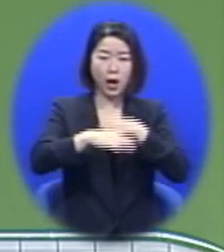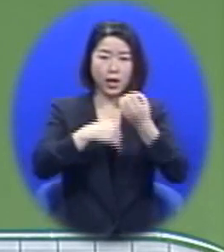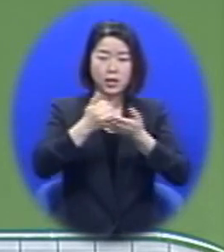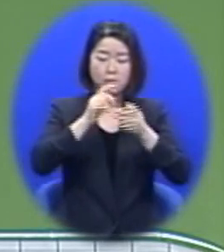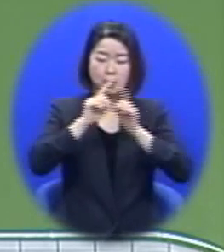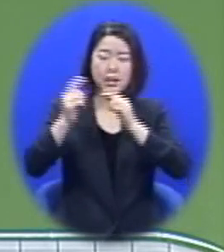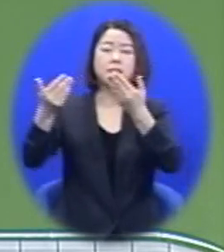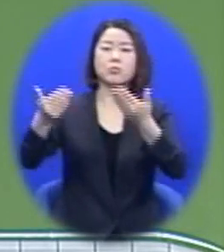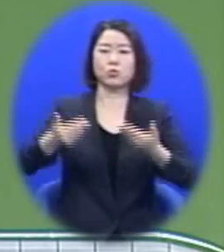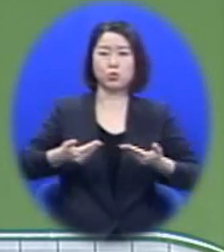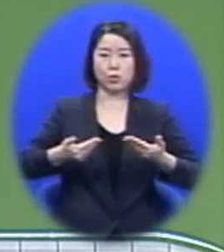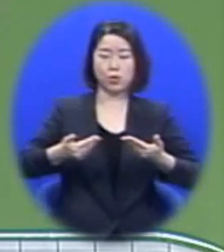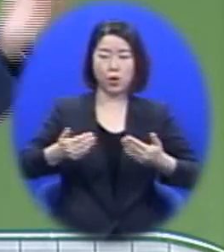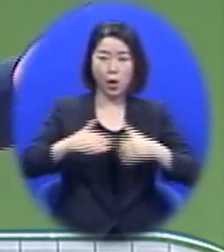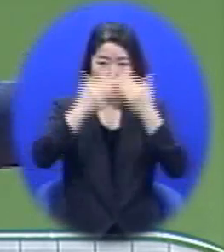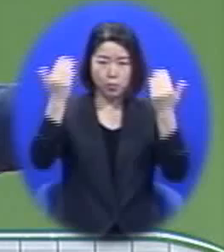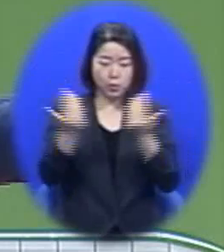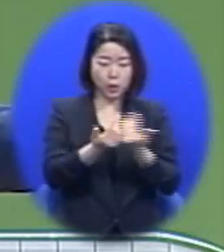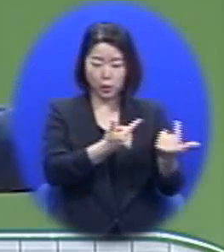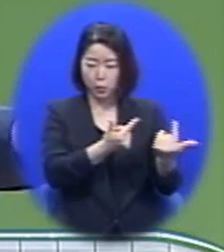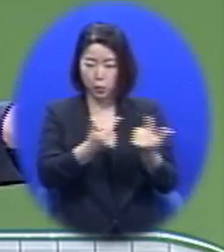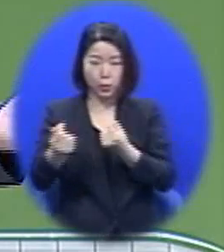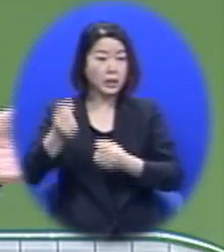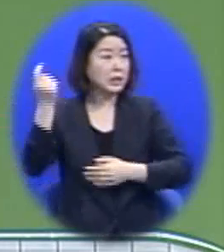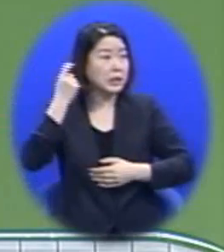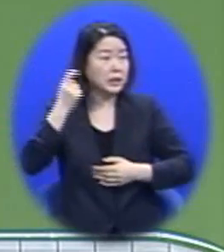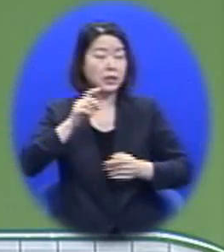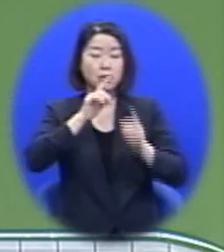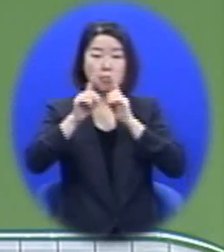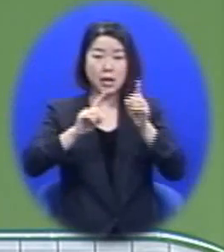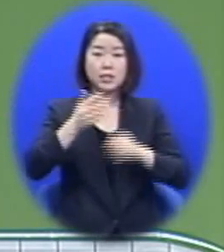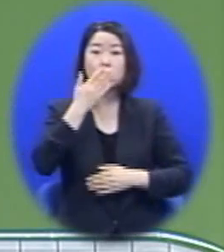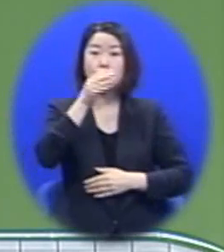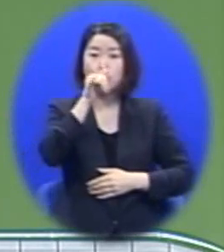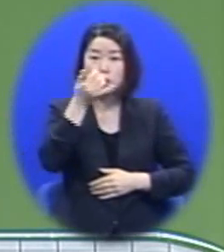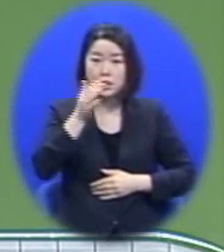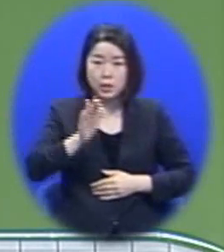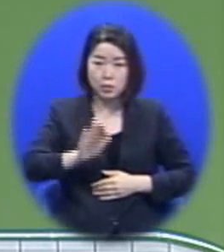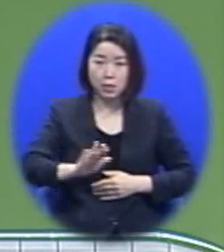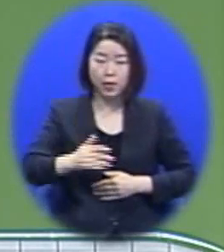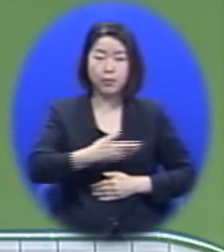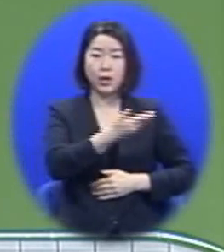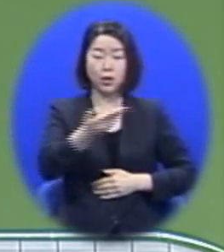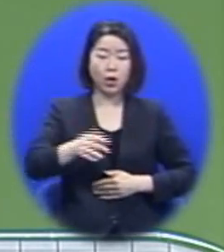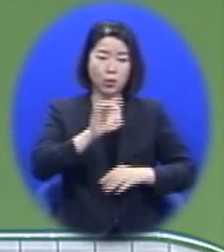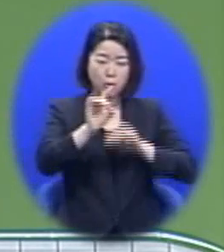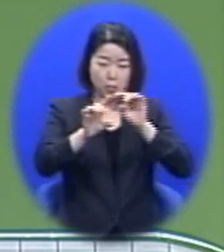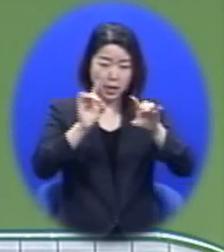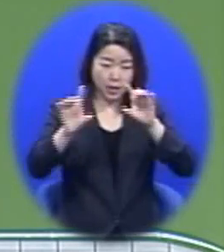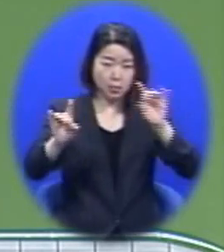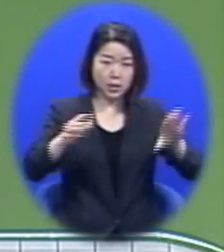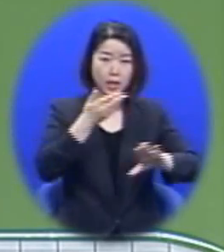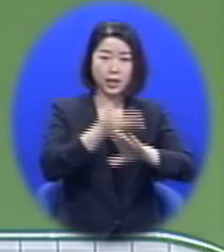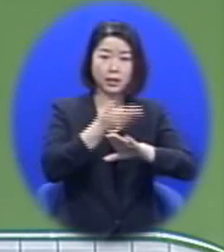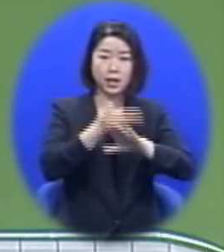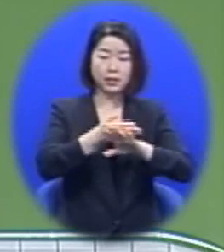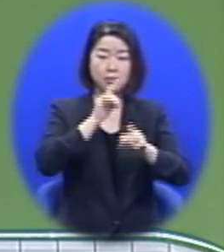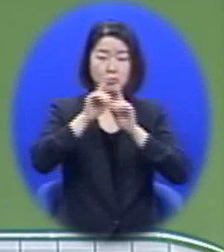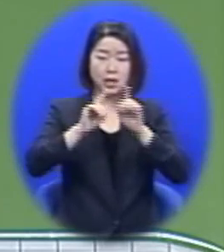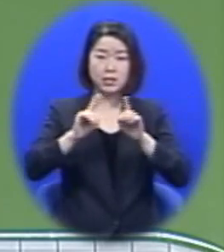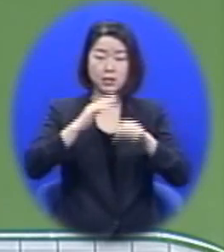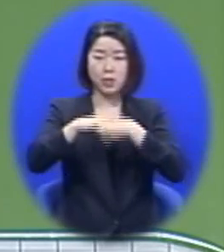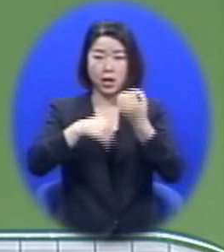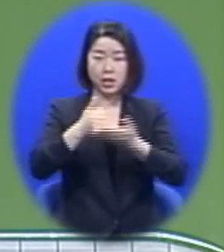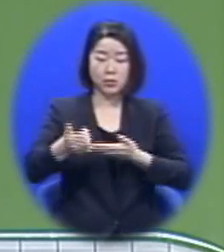주십니다. 모두가 똑같이 듣는 말씀일 수도 있고 여러분 각자 각자에게 다 다른 말씀을